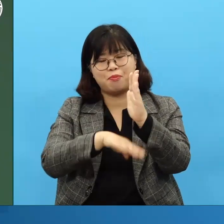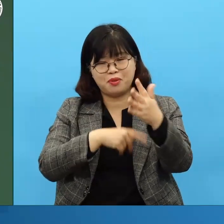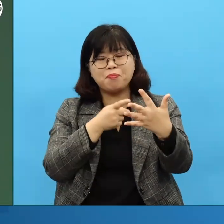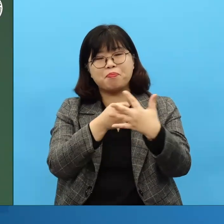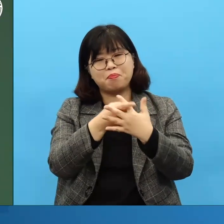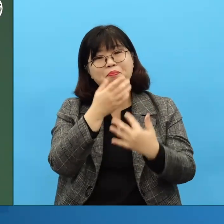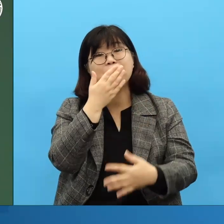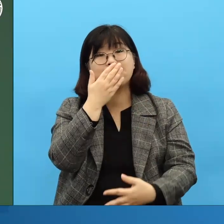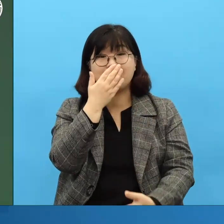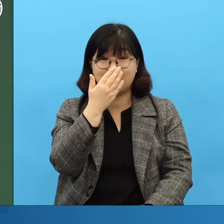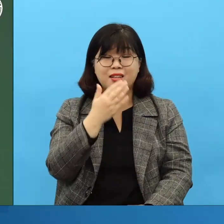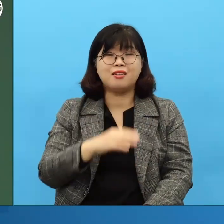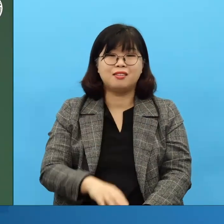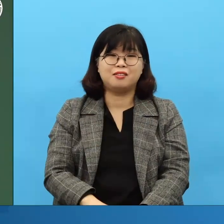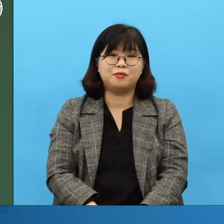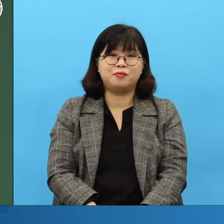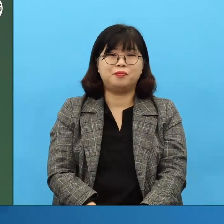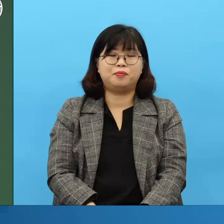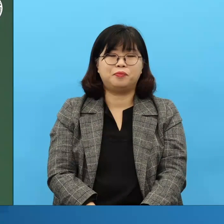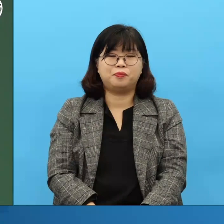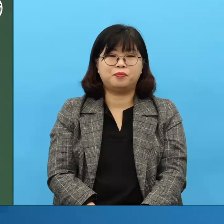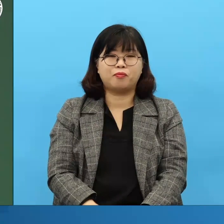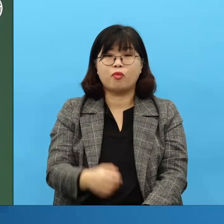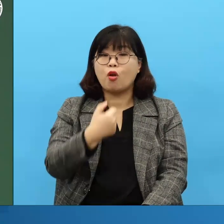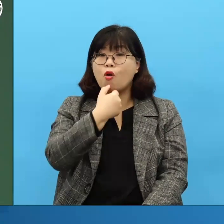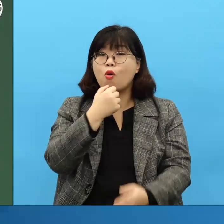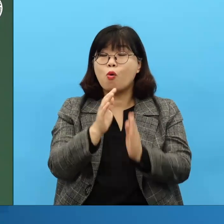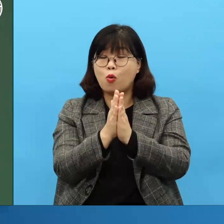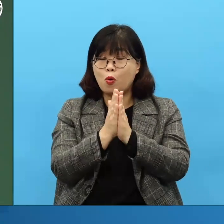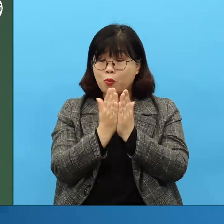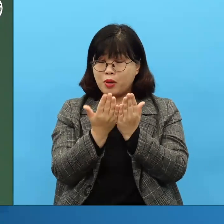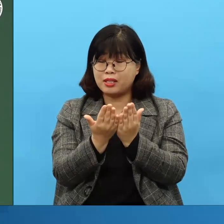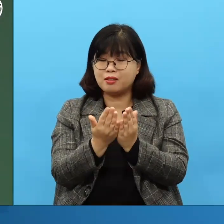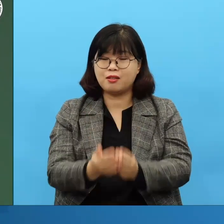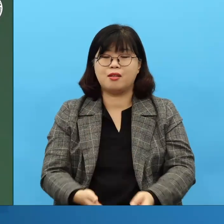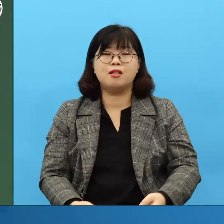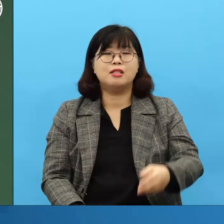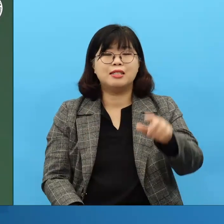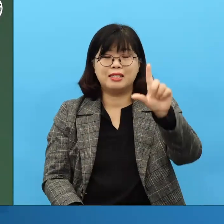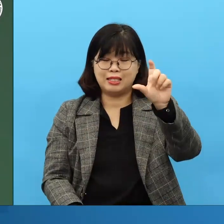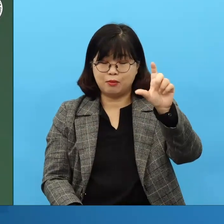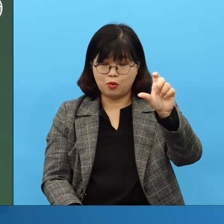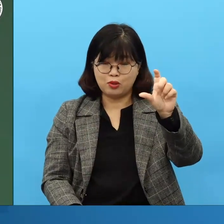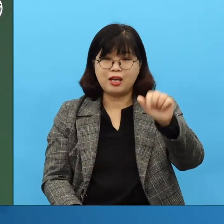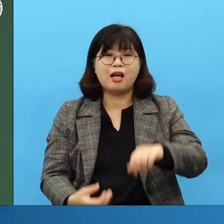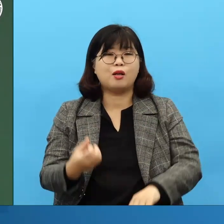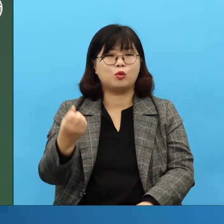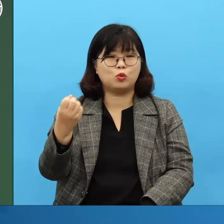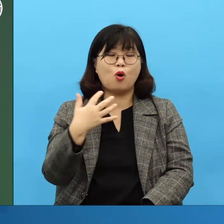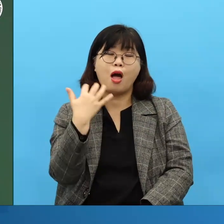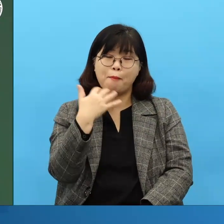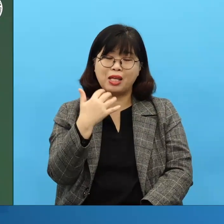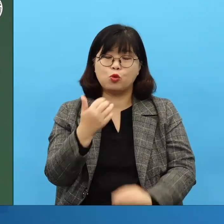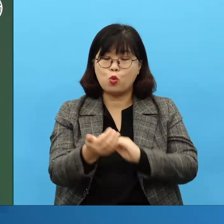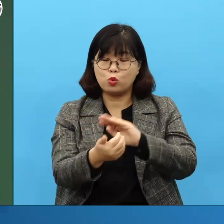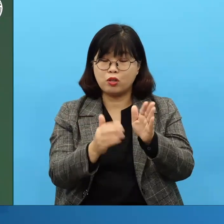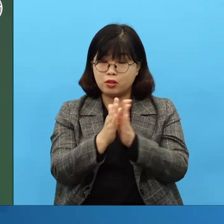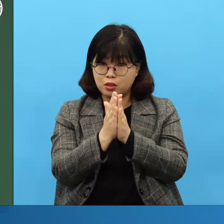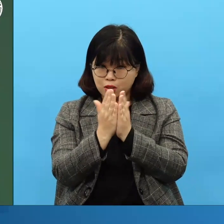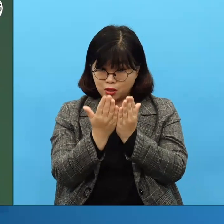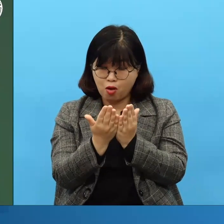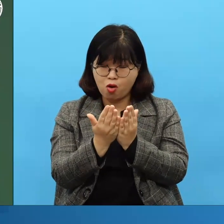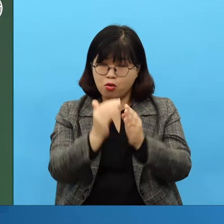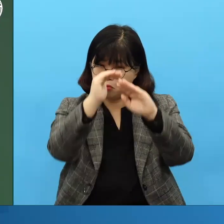that? 또 로마서 15장 4절, 고린도서 10장 11절, 베드로서 2장 6절 이런 데 보면요,